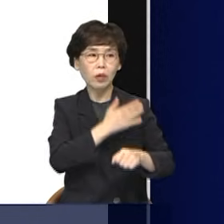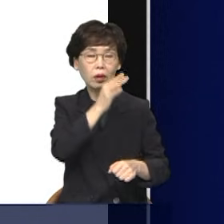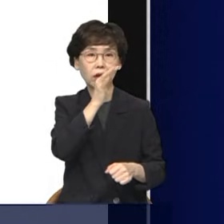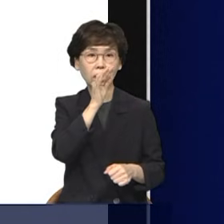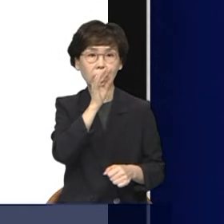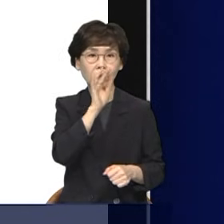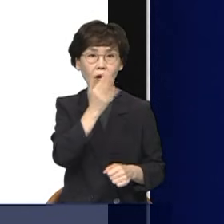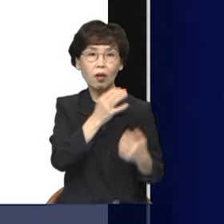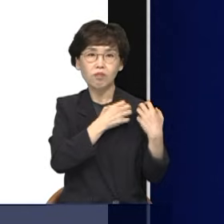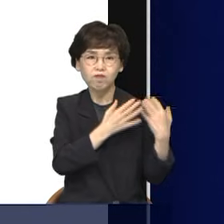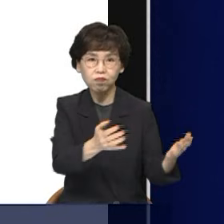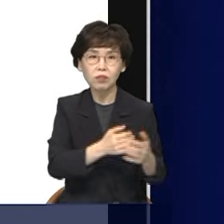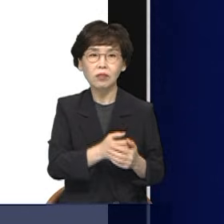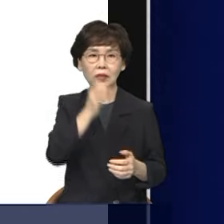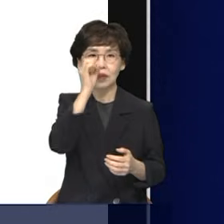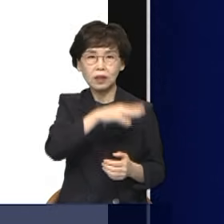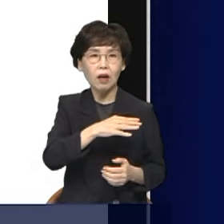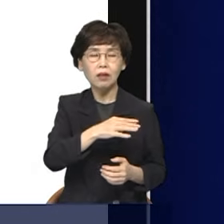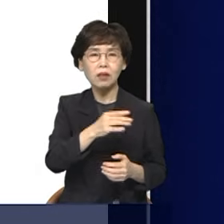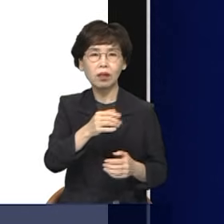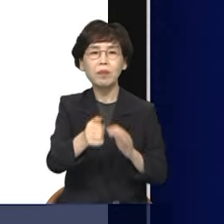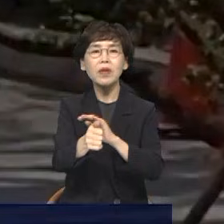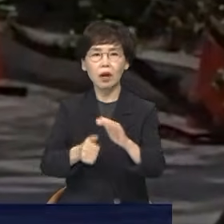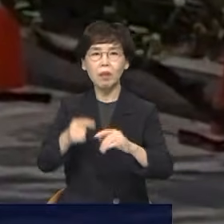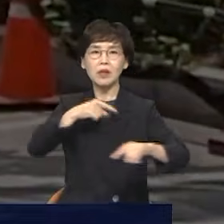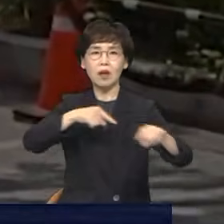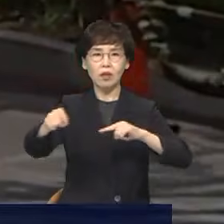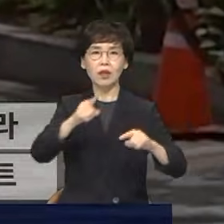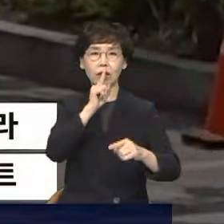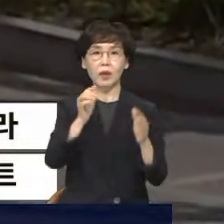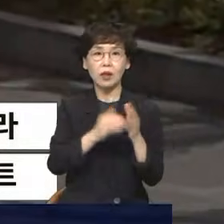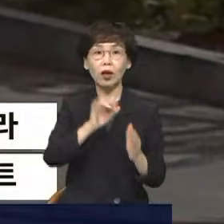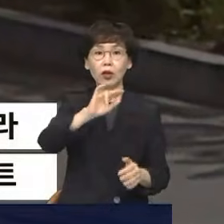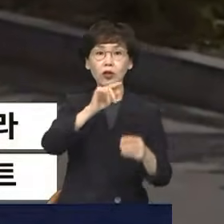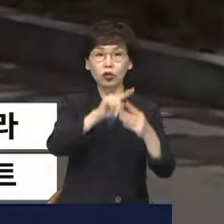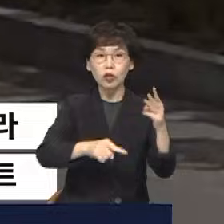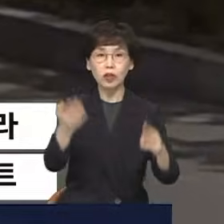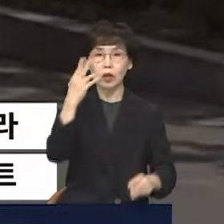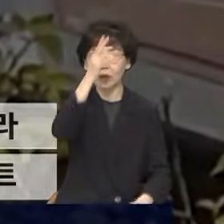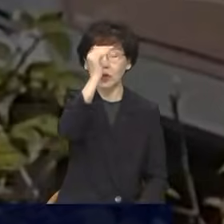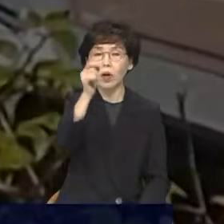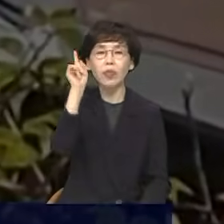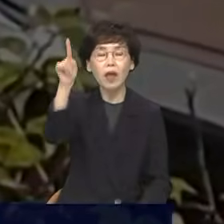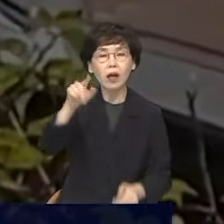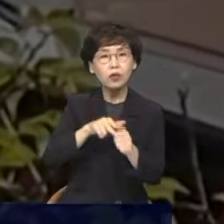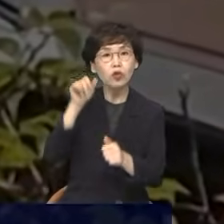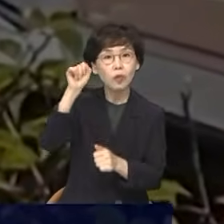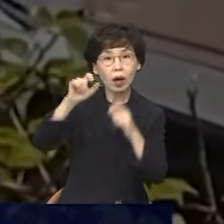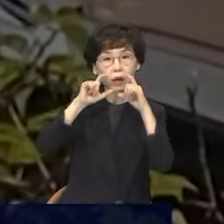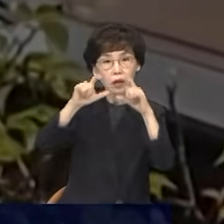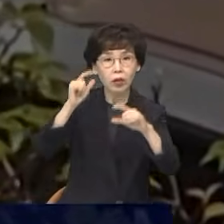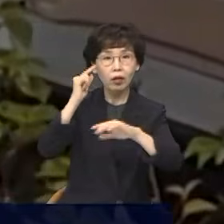건 비겁한 정치라고 맞받았습니다. 윤 전 총장은 어제 내일 출마 선언을